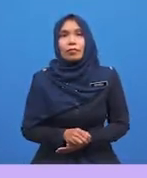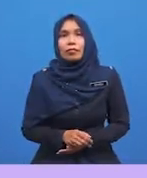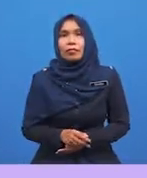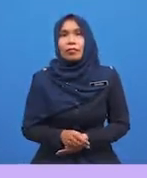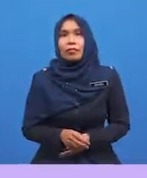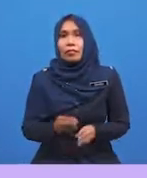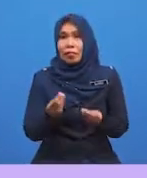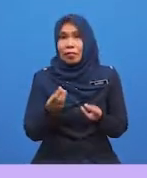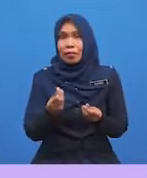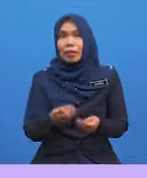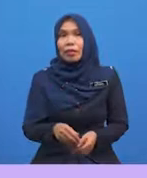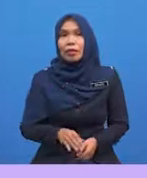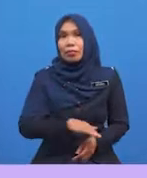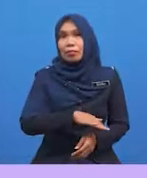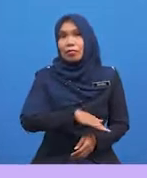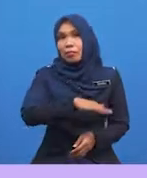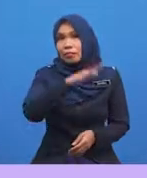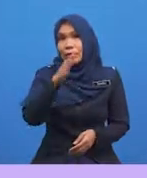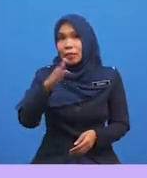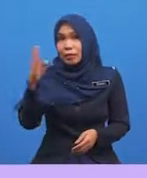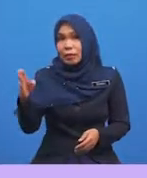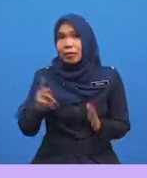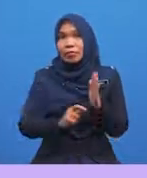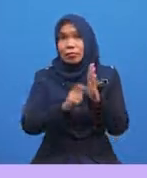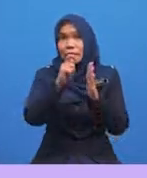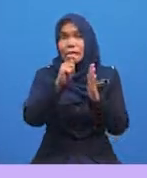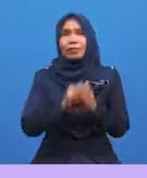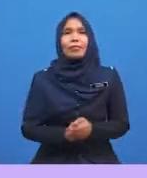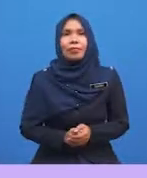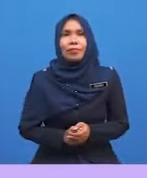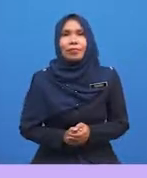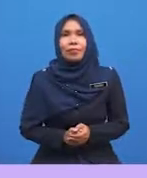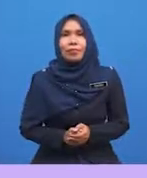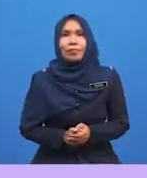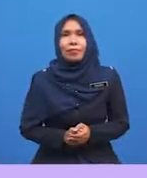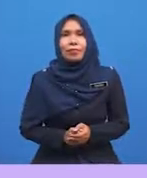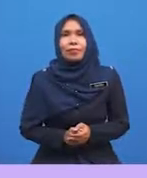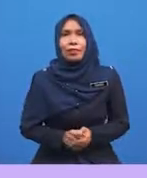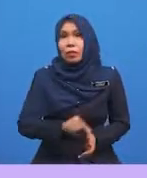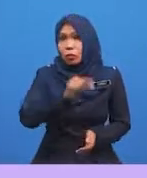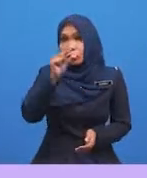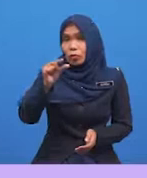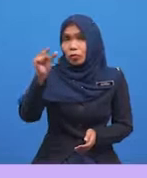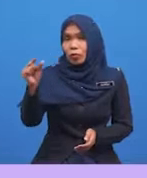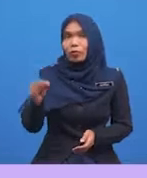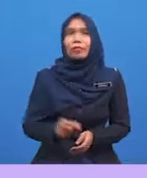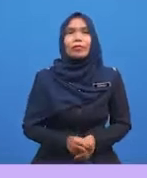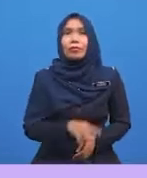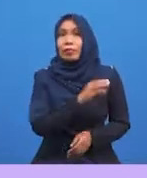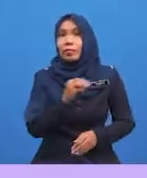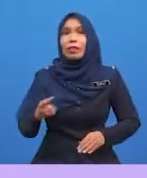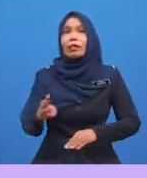tinggi. Kawasan berpenduduk jarang melibatkan kawasan bergunung ganang dan